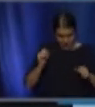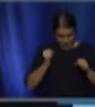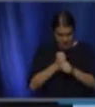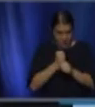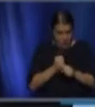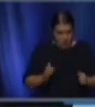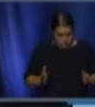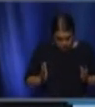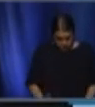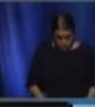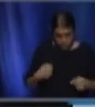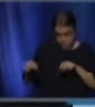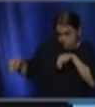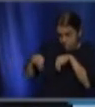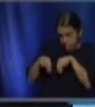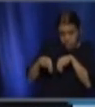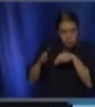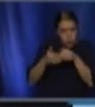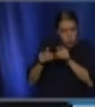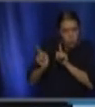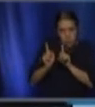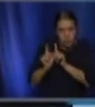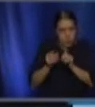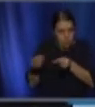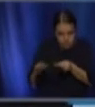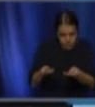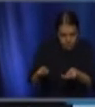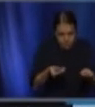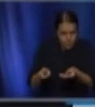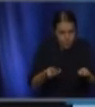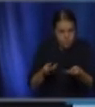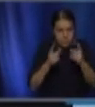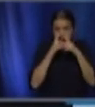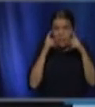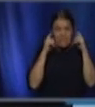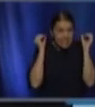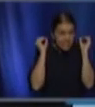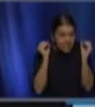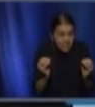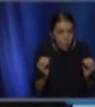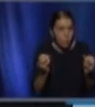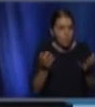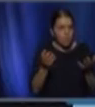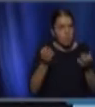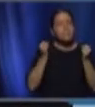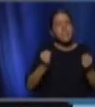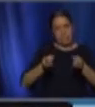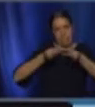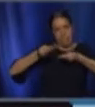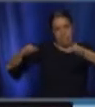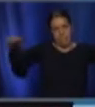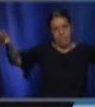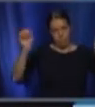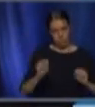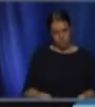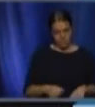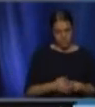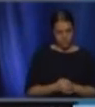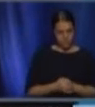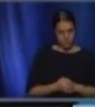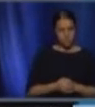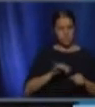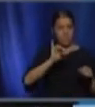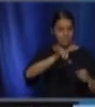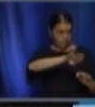respecté. Il peut y avoir des transmissions intensives. Et, M. Arruda, est-ce que vous pourriez revenir